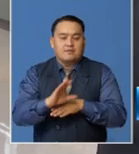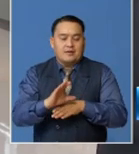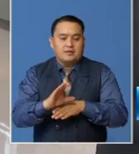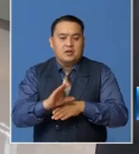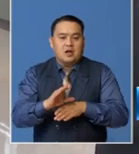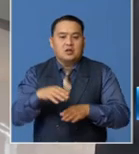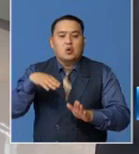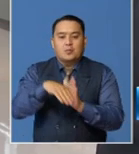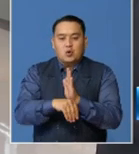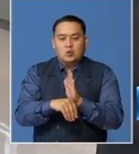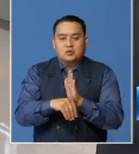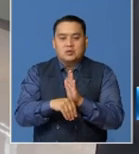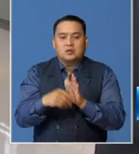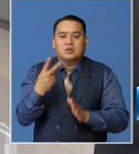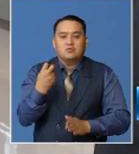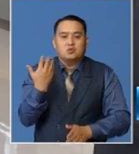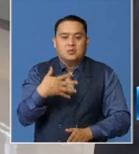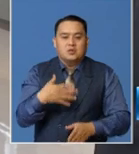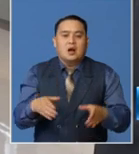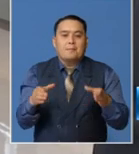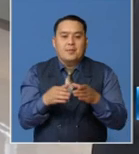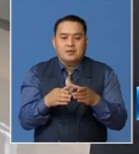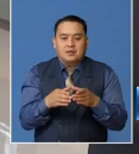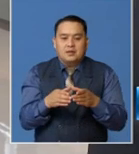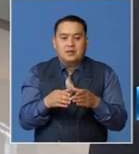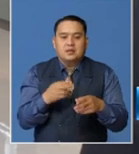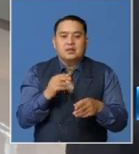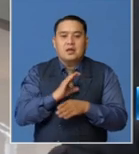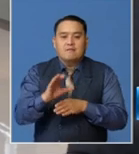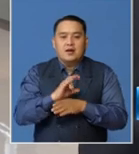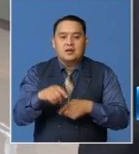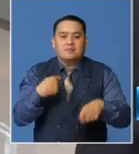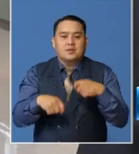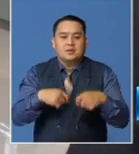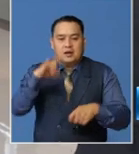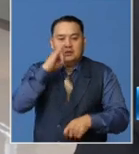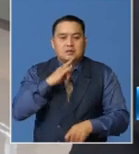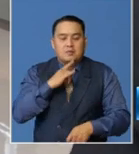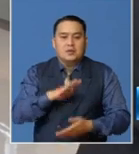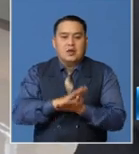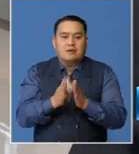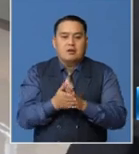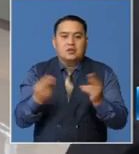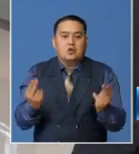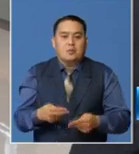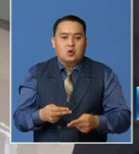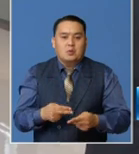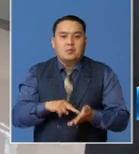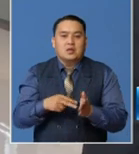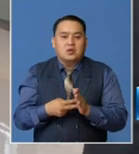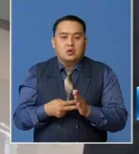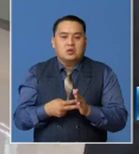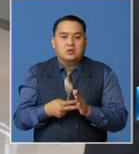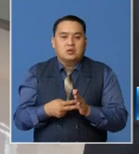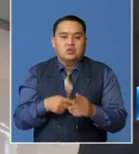порядка 250 компаний именно товаропроизводитель казахстана мы с ними договор заключили они планируют